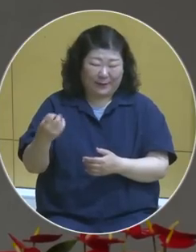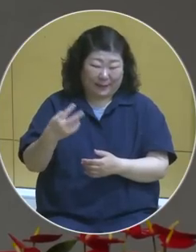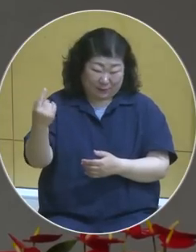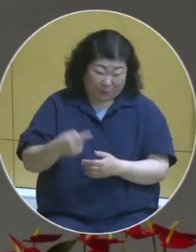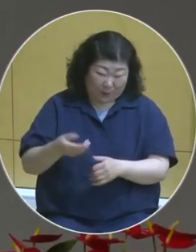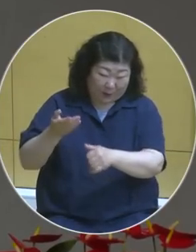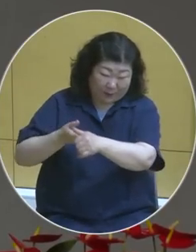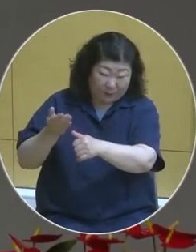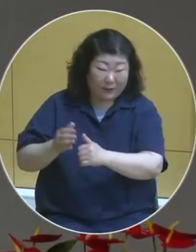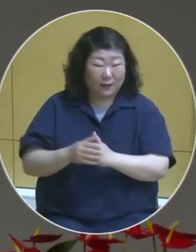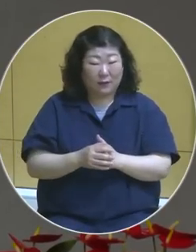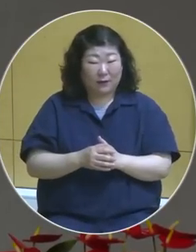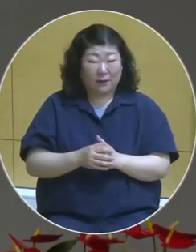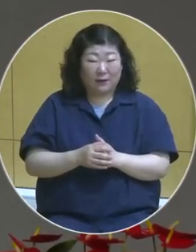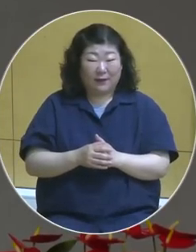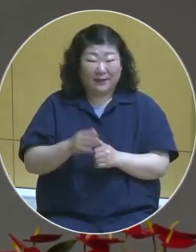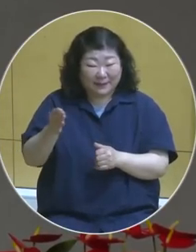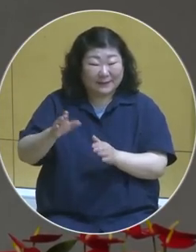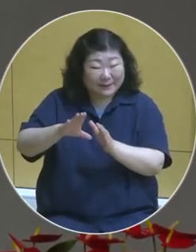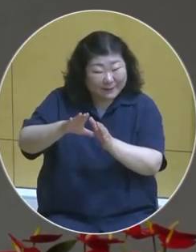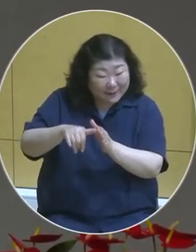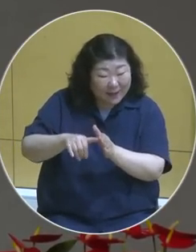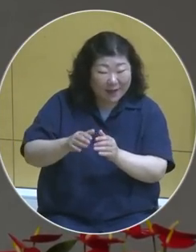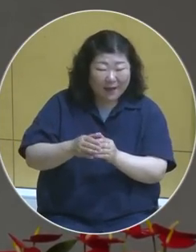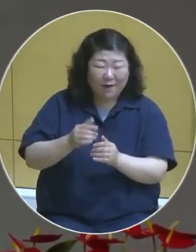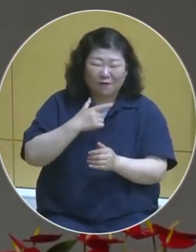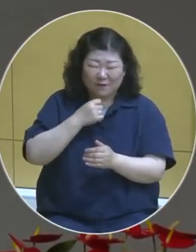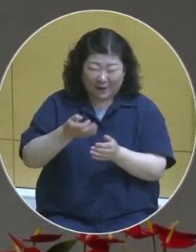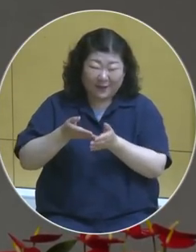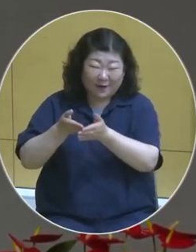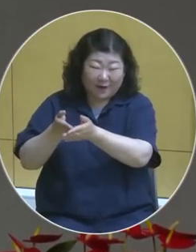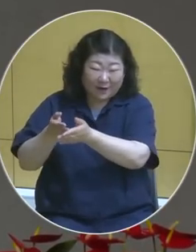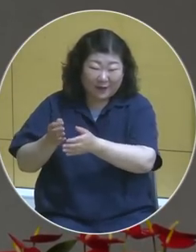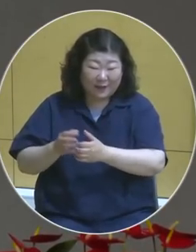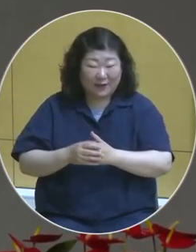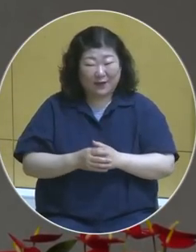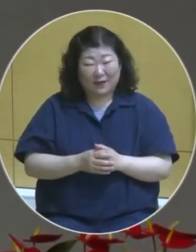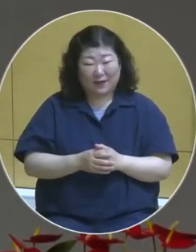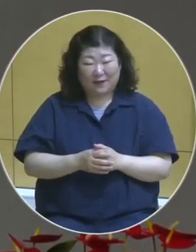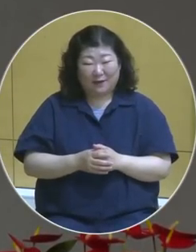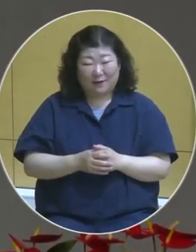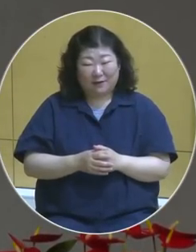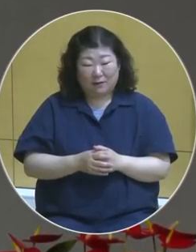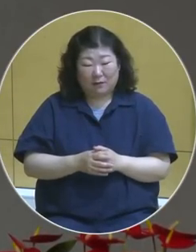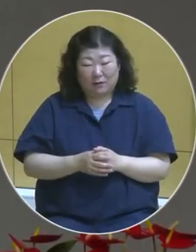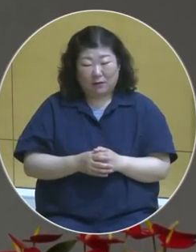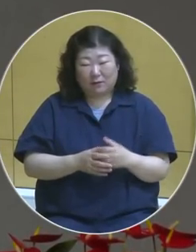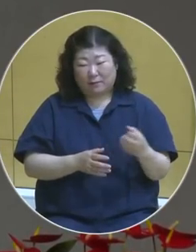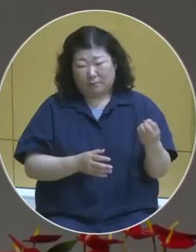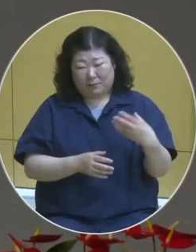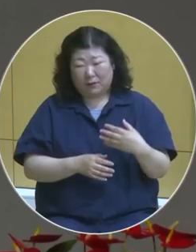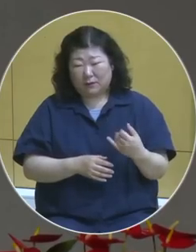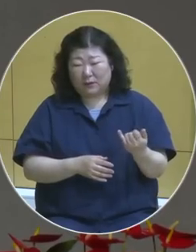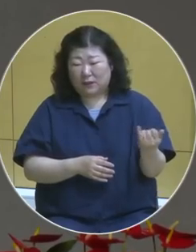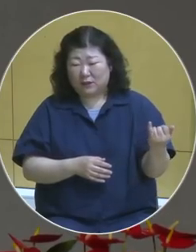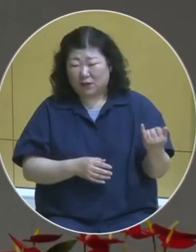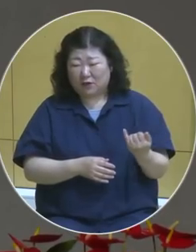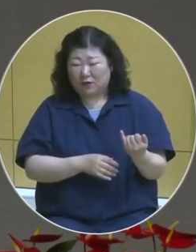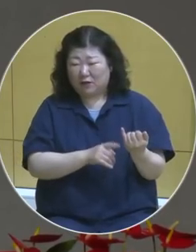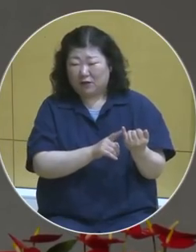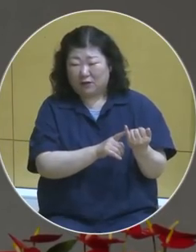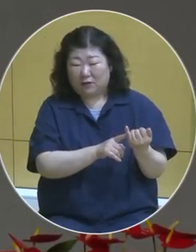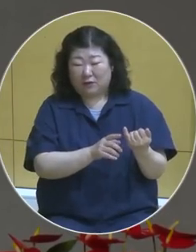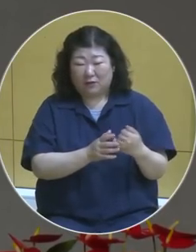때에는 제가 왕에게 아뢰고 싶은 그 소청을 아뢰겠다고 그렇게 순종하는 모습을 보여줍니다. 여러분, 에스더의 이러한